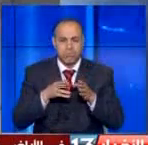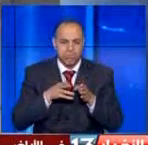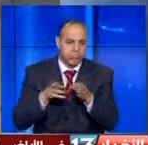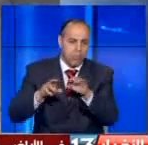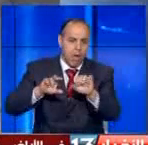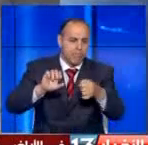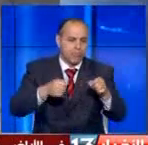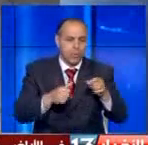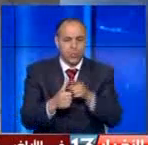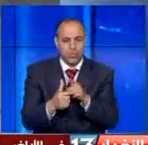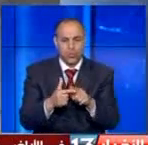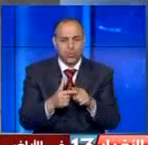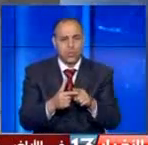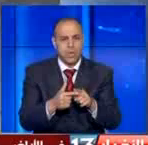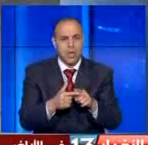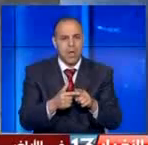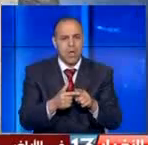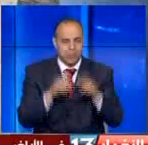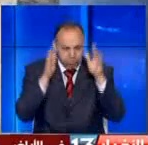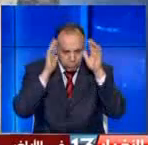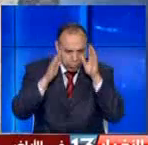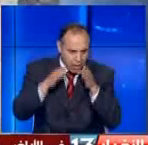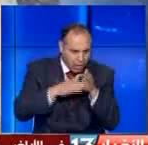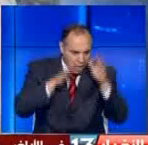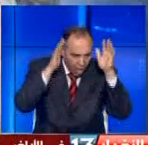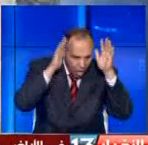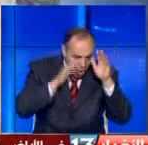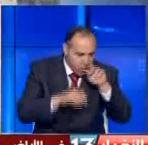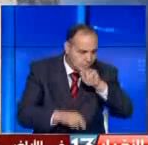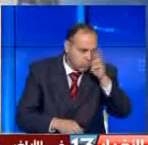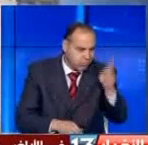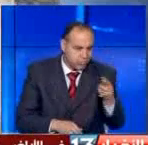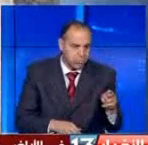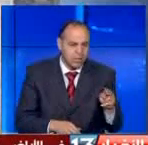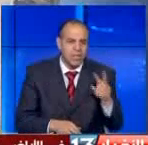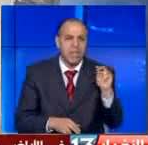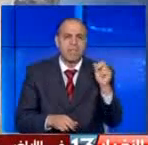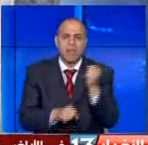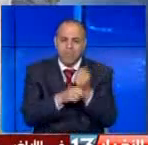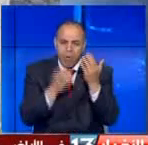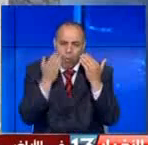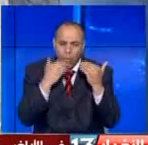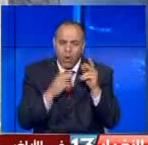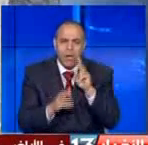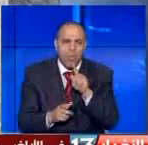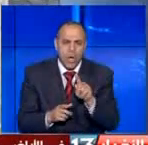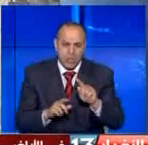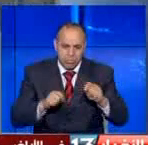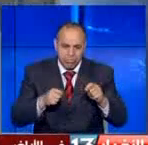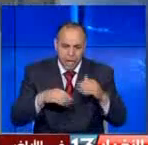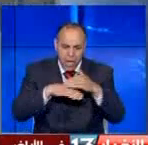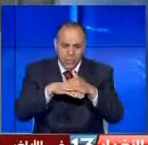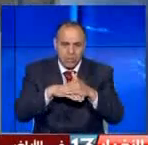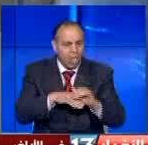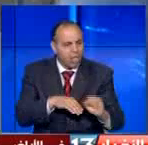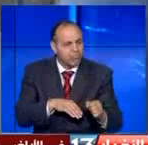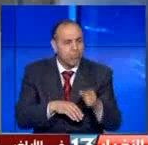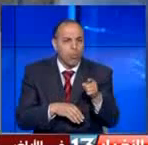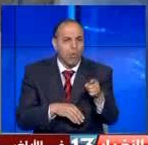معابر المدينتين ومنع المصلين ممن تقل أعمارهم عن 30 عاما من أداء صلاة العشاء